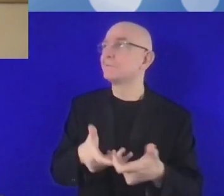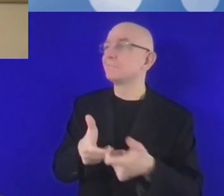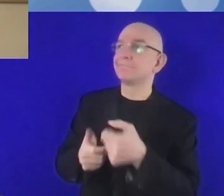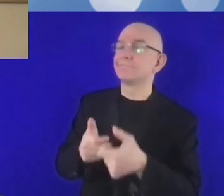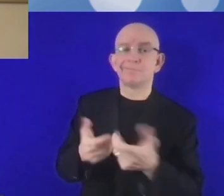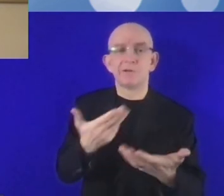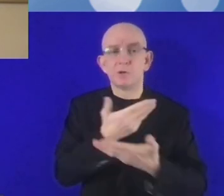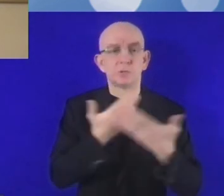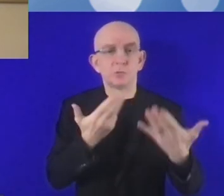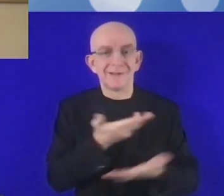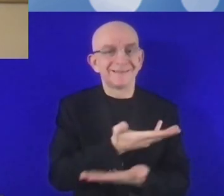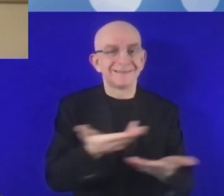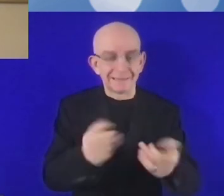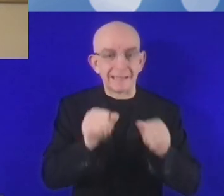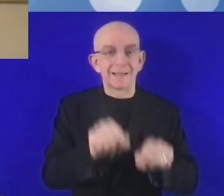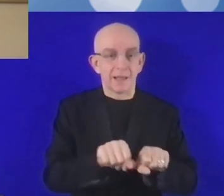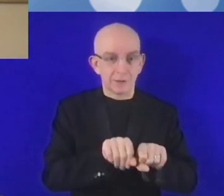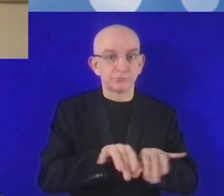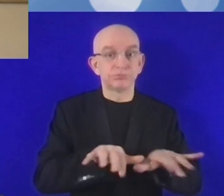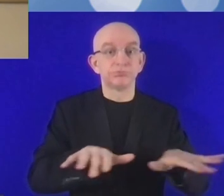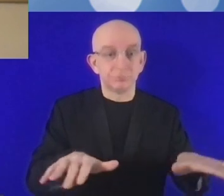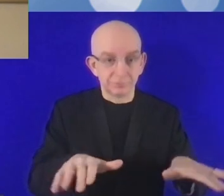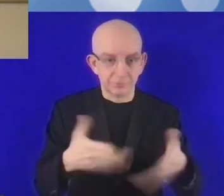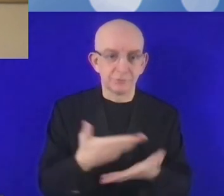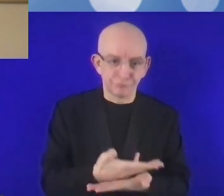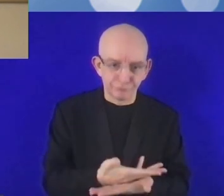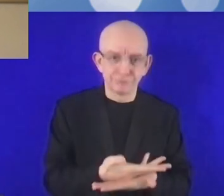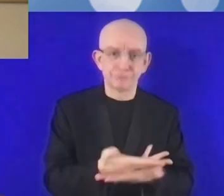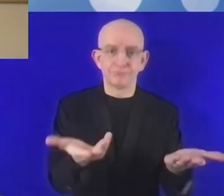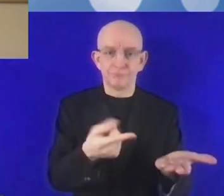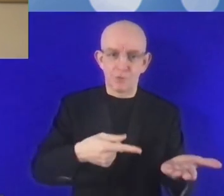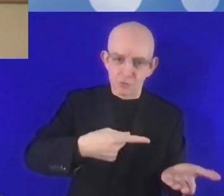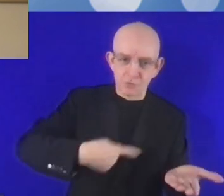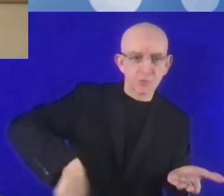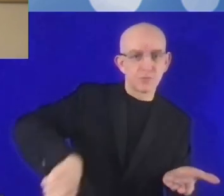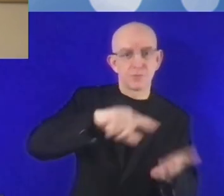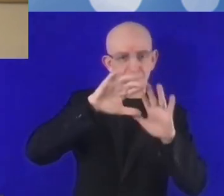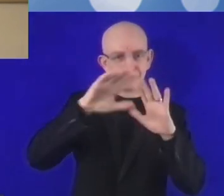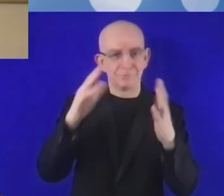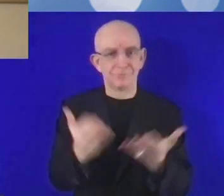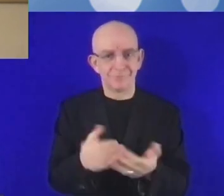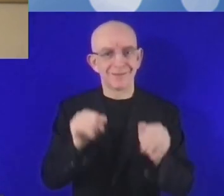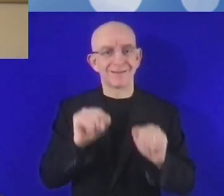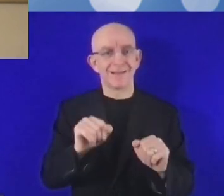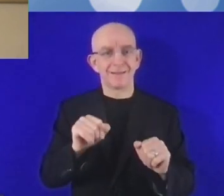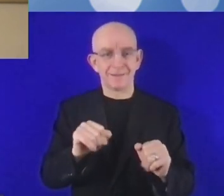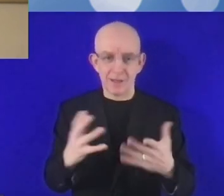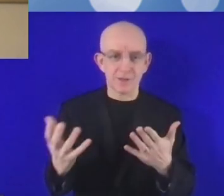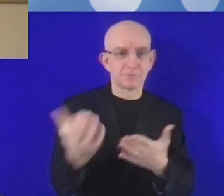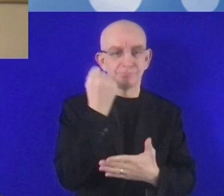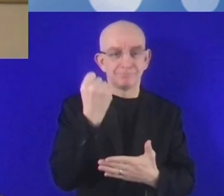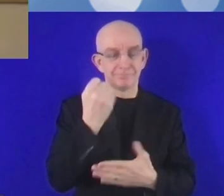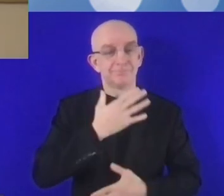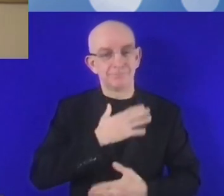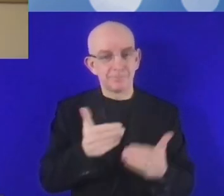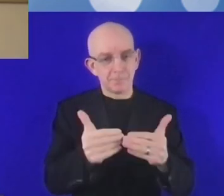我们认为这是非常重要的一个需求，我们一定要尽大罪律，为所有